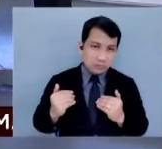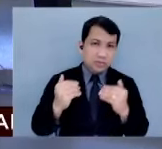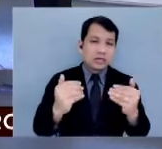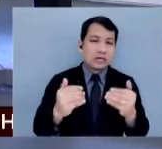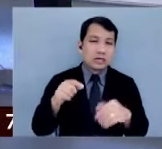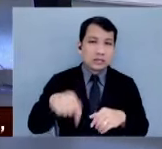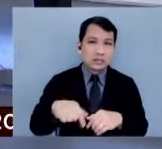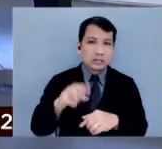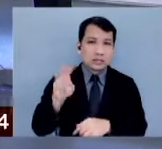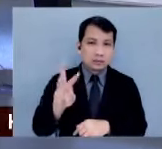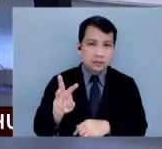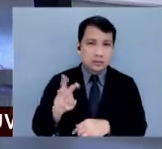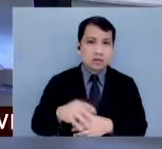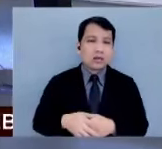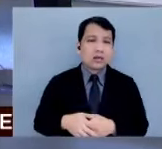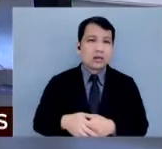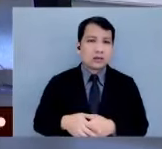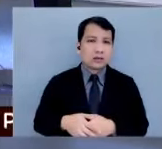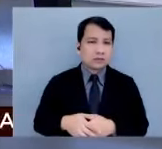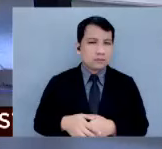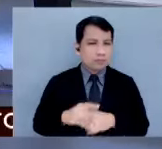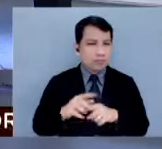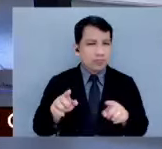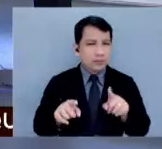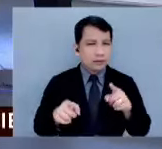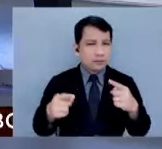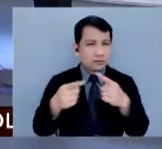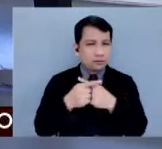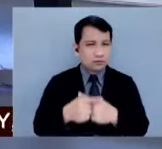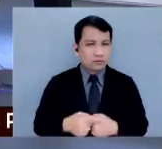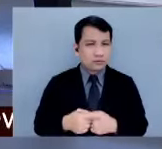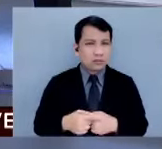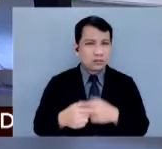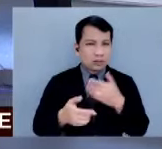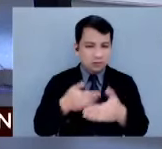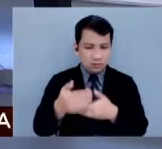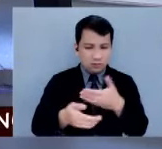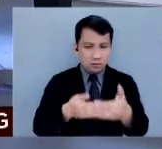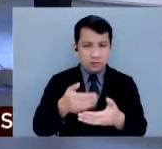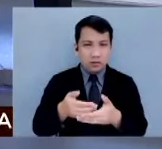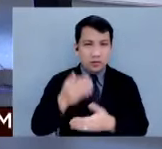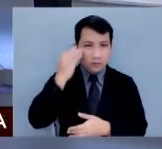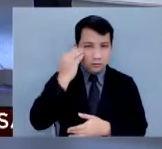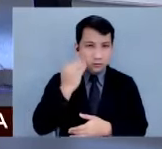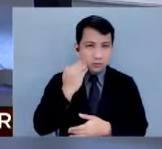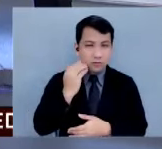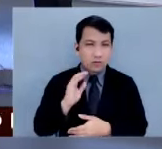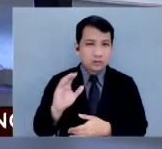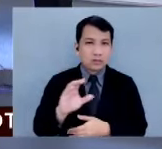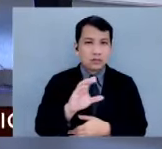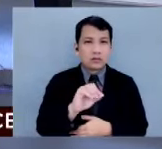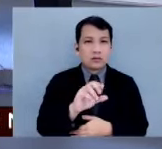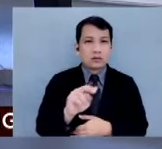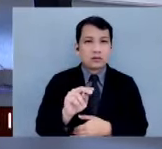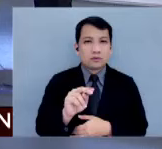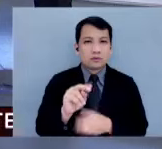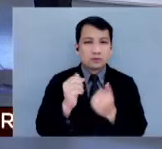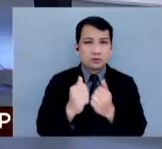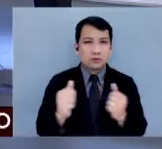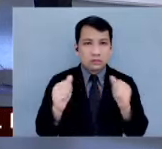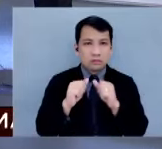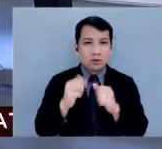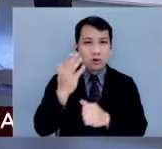Miyerkules. Pero ang pinakamalaking kontrobersya ay ang proseso o yung kakulangan na proseso ng CONAS, lalo na po sa sistema ng